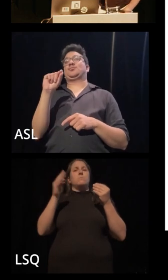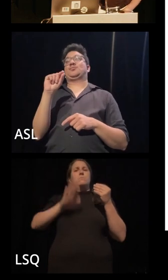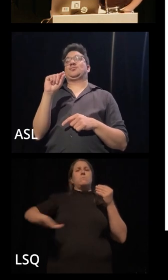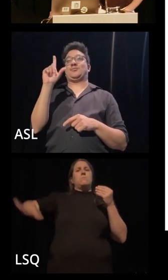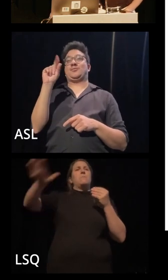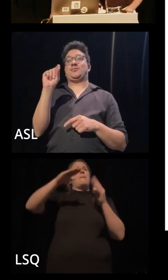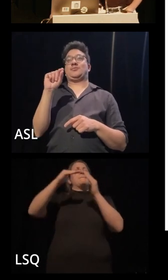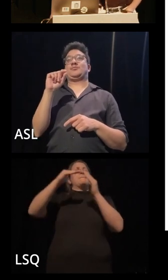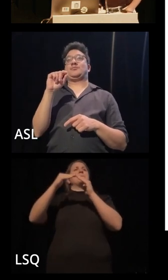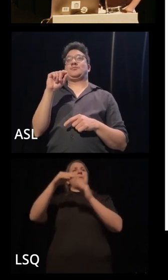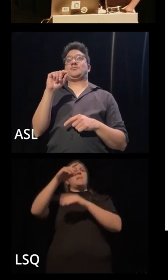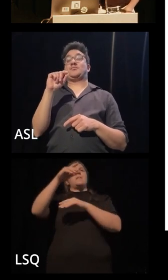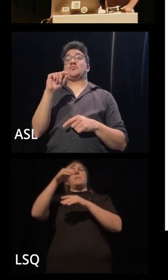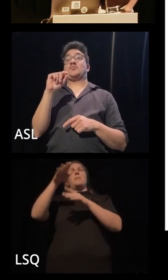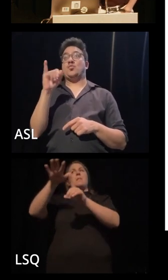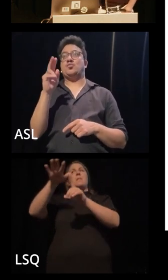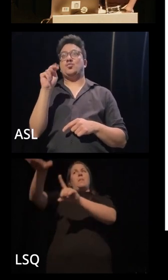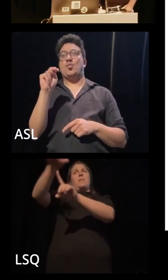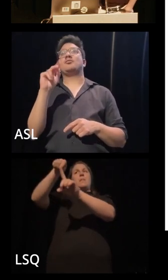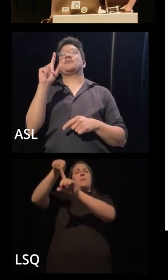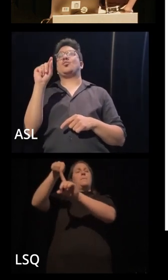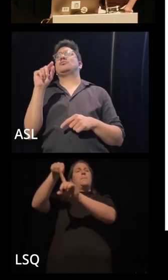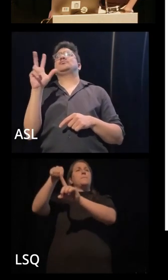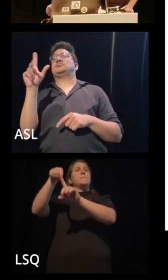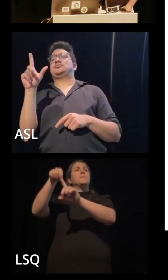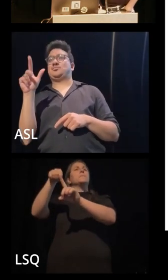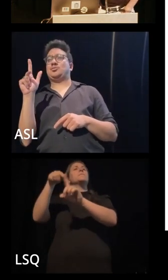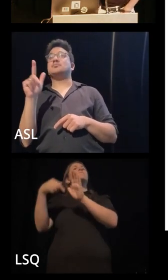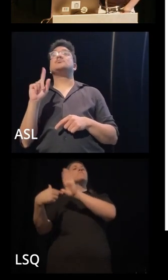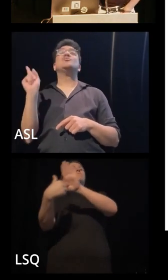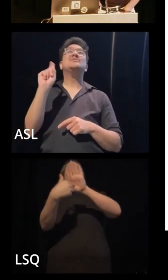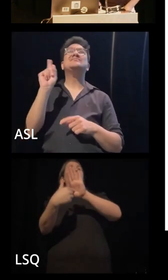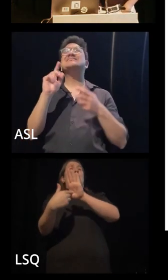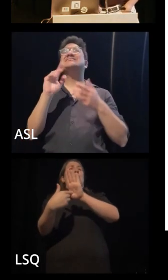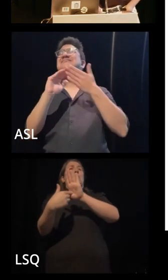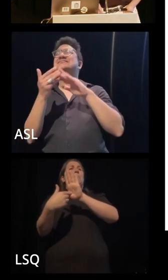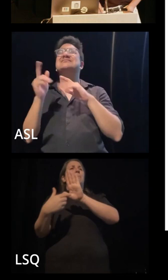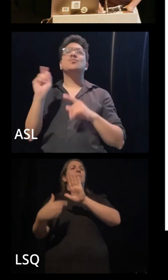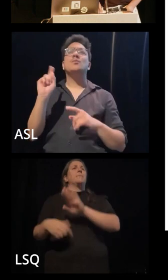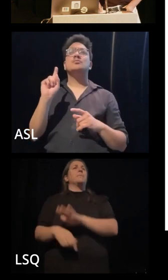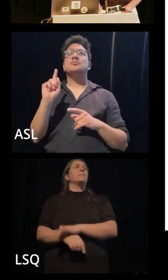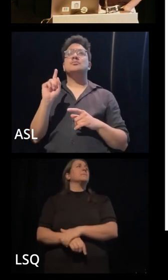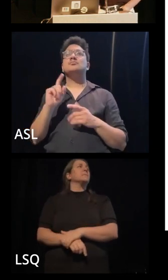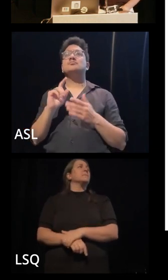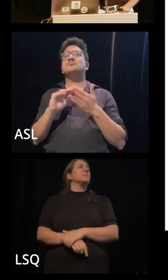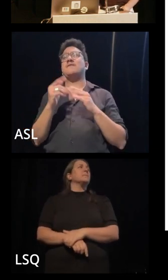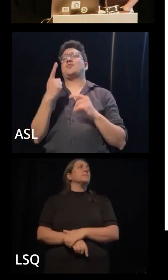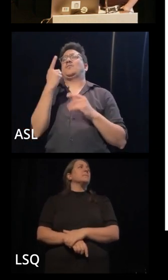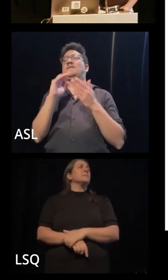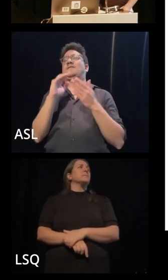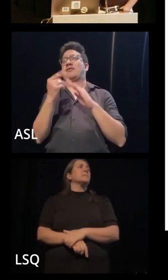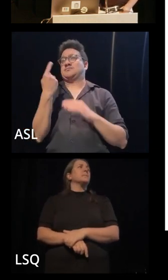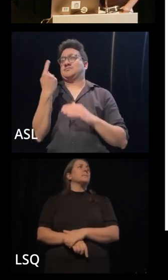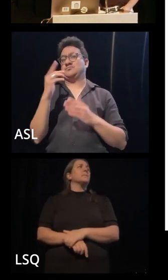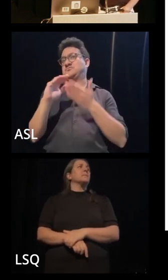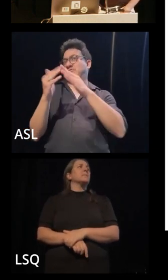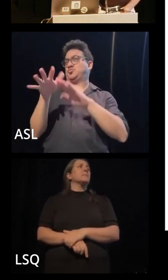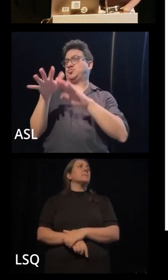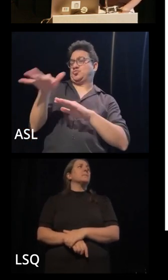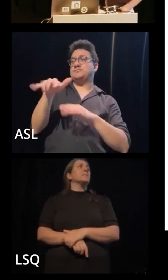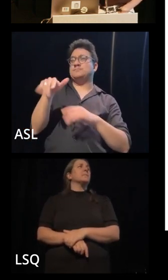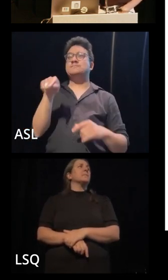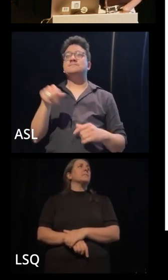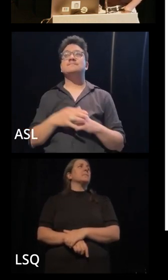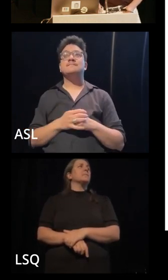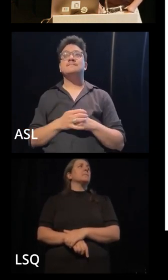d'Irun. Et d'autre part, il s'inscrit dans le cadre d'une plateforme